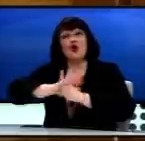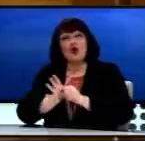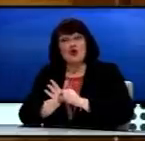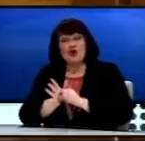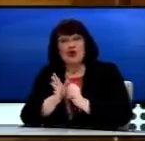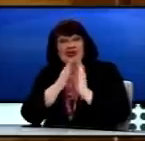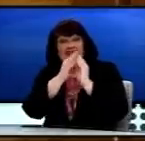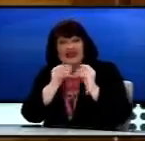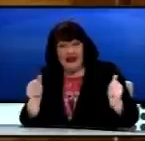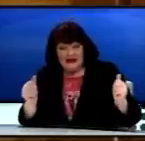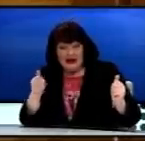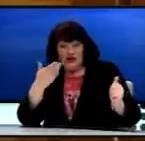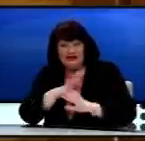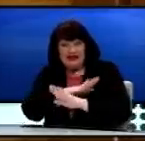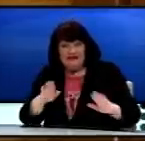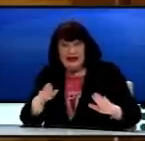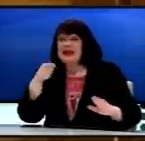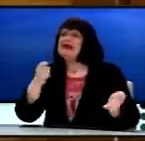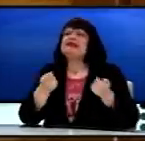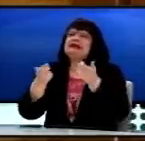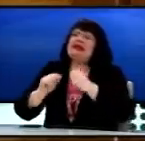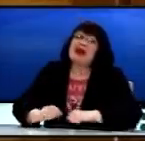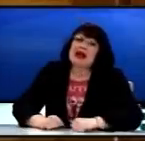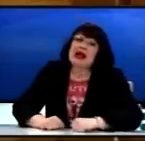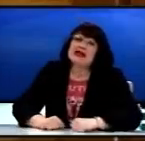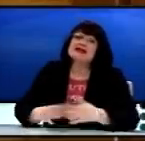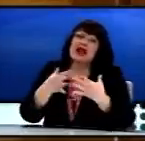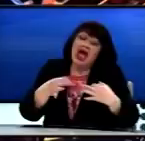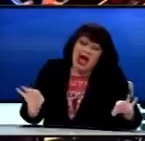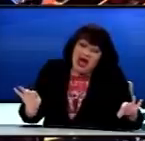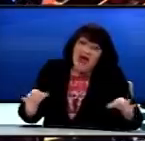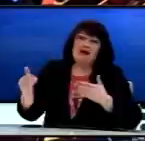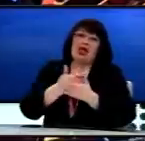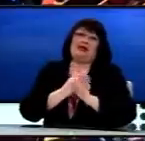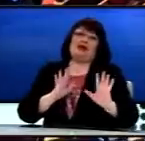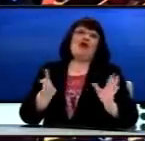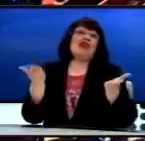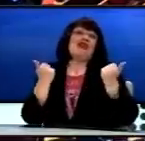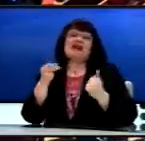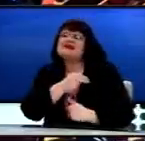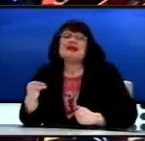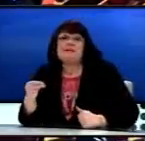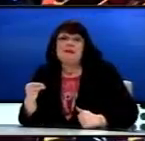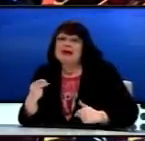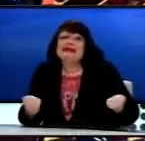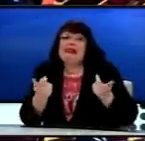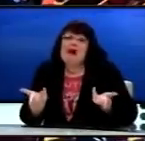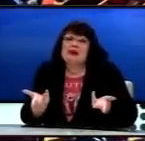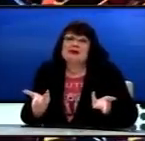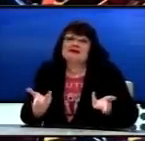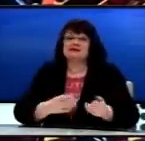χωρίς κορονοϊό. Διότι θα τελειώσει ο κορονοϊός και τότε τι θα γίνεται χωρίς βαρβάρους? Τι θα γίνεται?